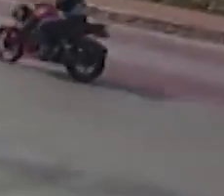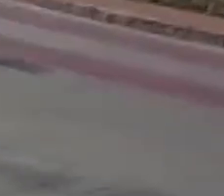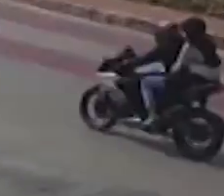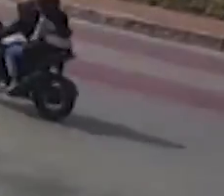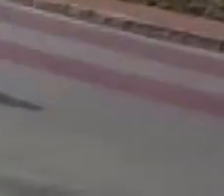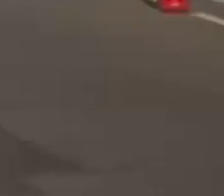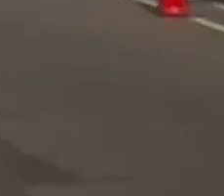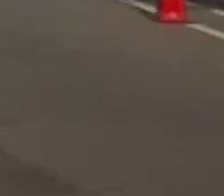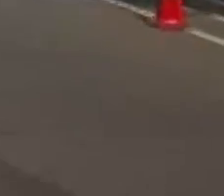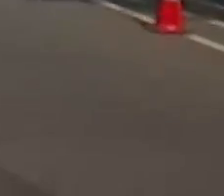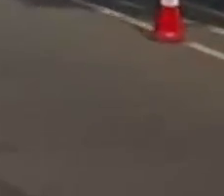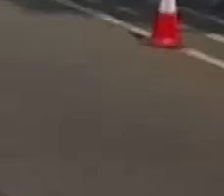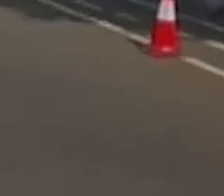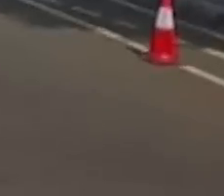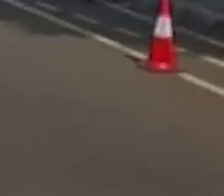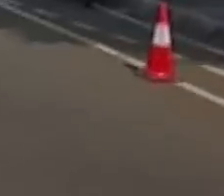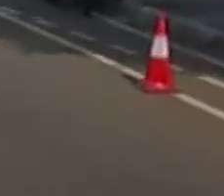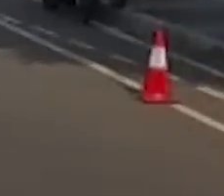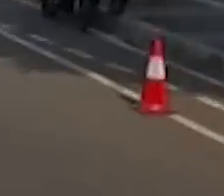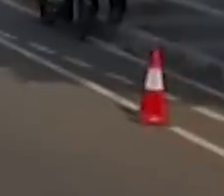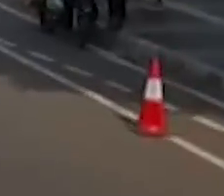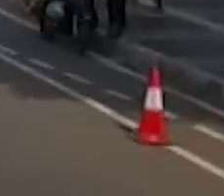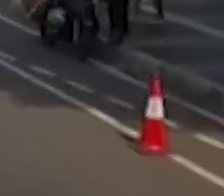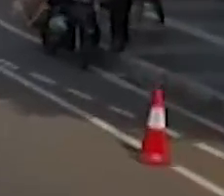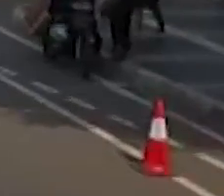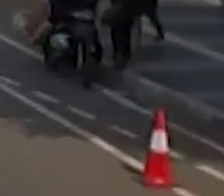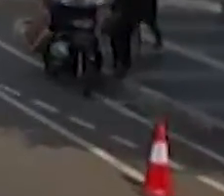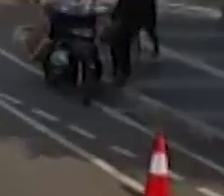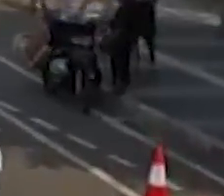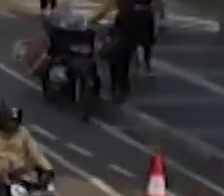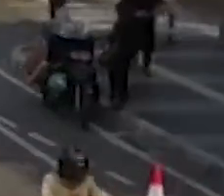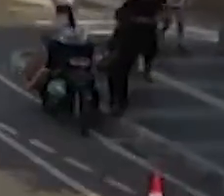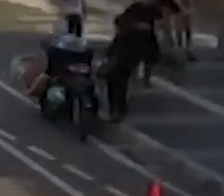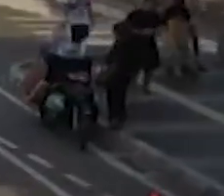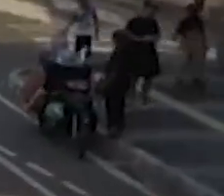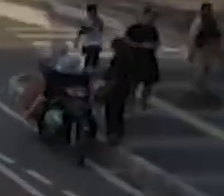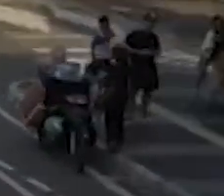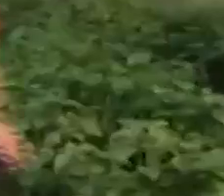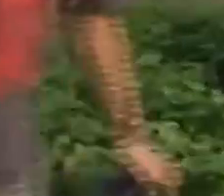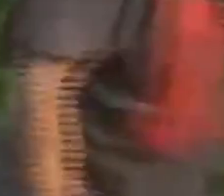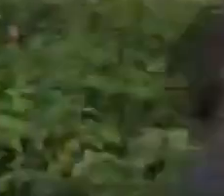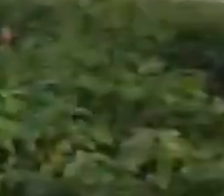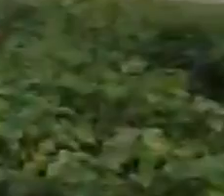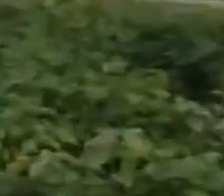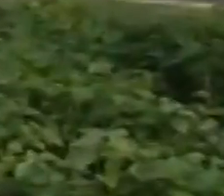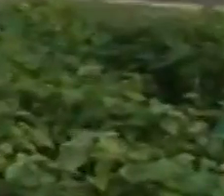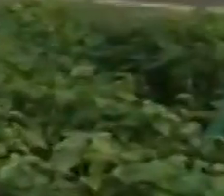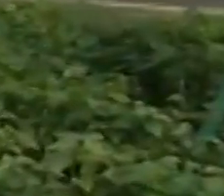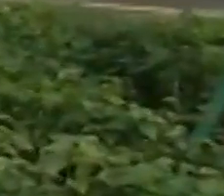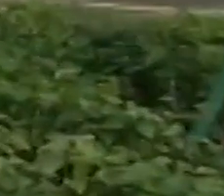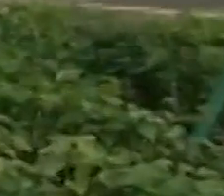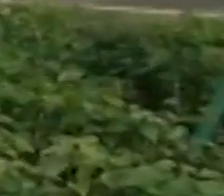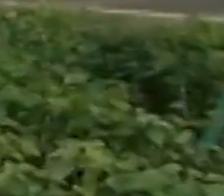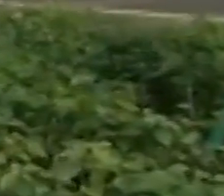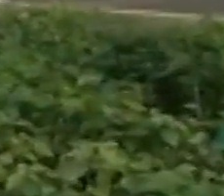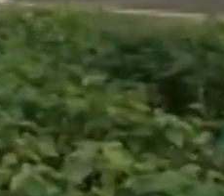Warga pun menyambut baik jalur khusus sepeda ini. Ya, saya sebagai sepeda sih senang sekali ya. Udah disediain jalur.